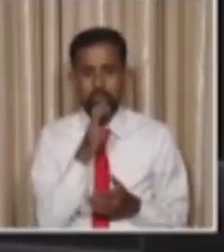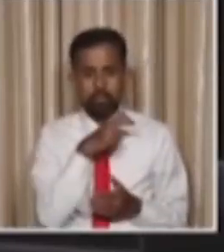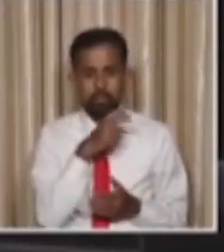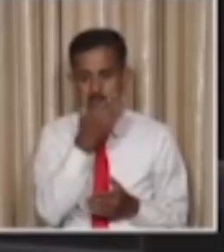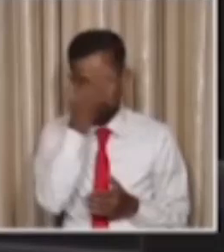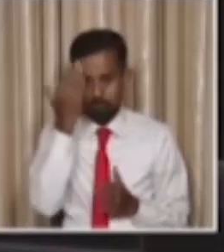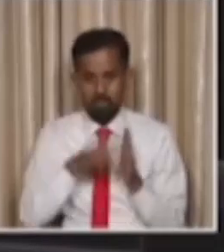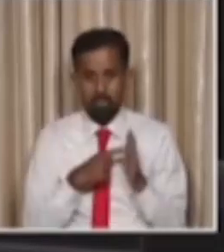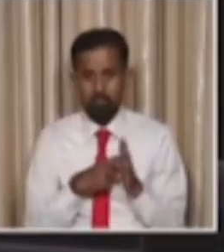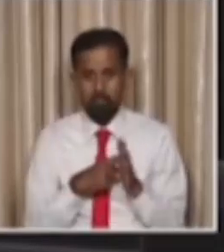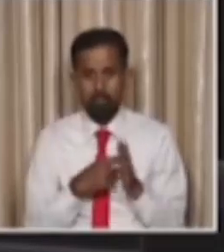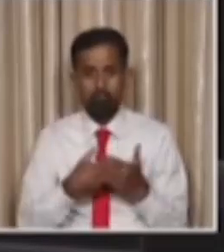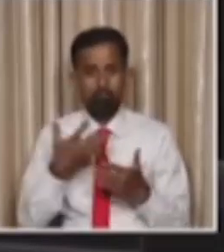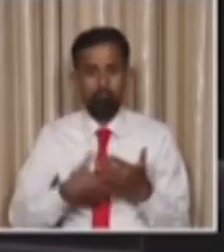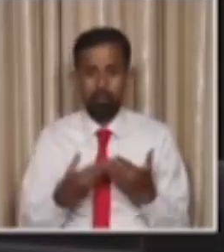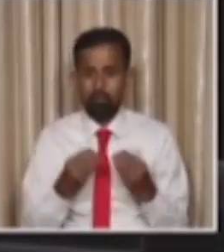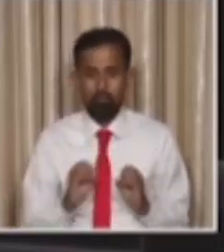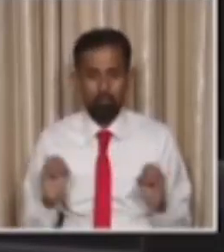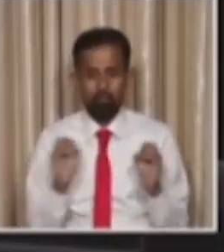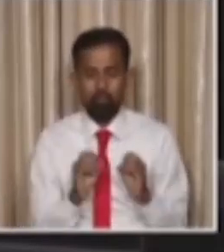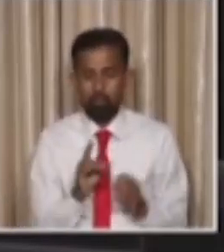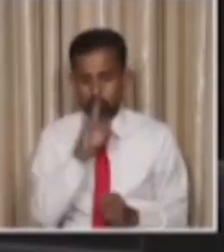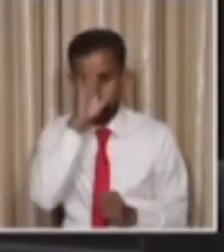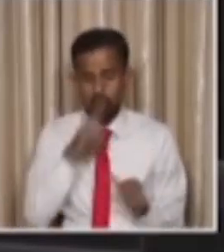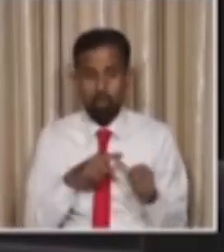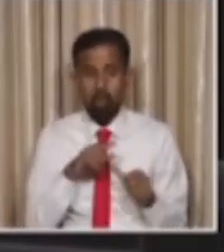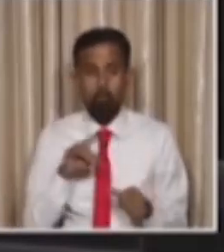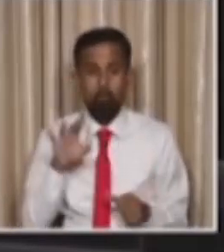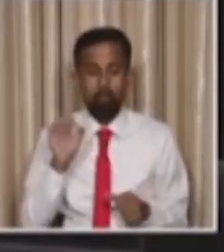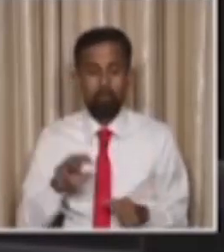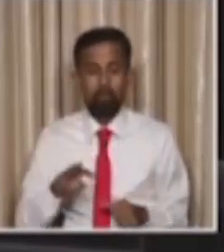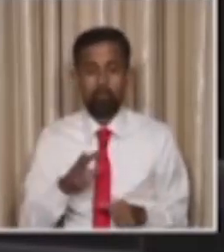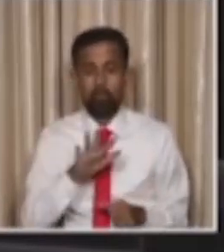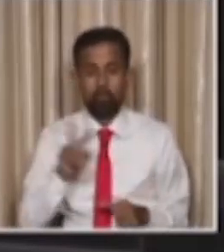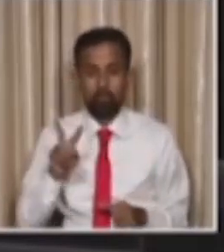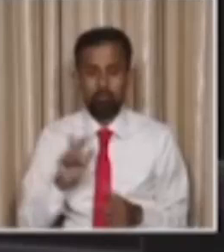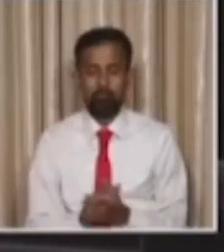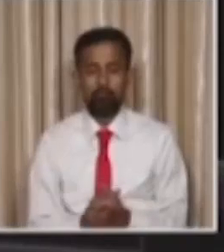යාපන දිස්ත්‍රික්කයේ පමණක්. එබැවින් කුරුණෑගල දිස්ත්‍රික්කයේ අක්කර 15352යි